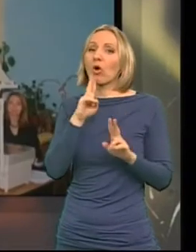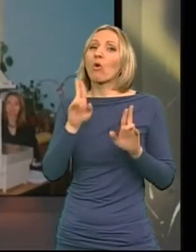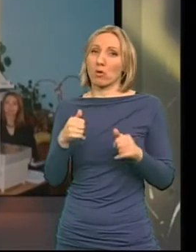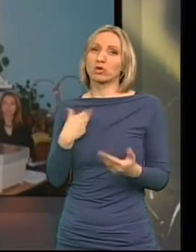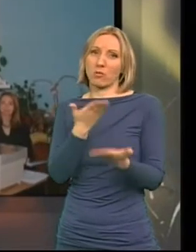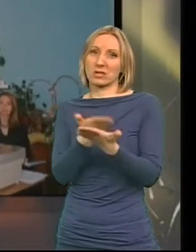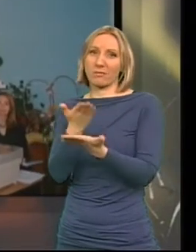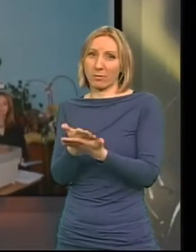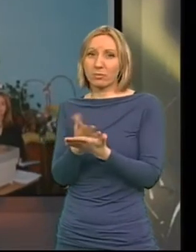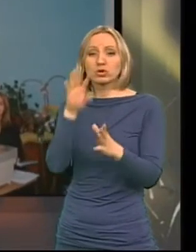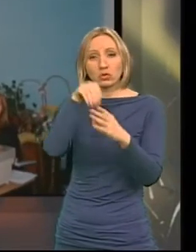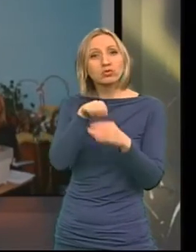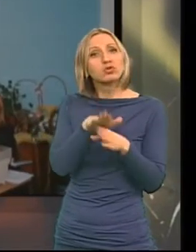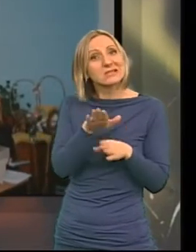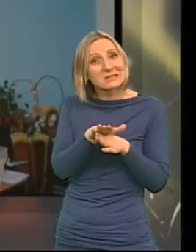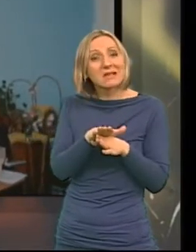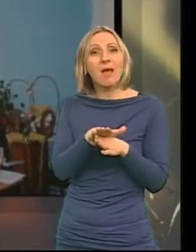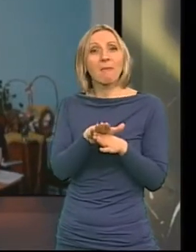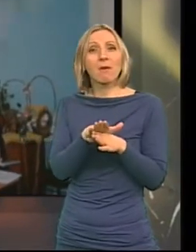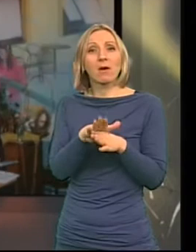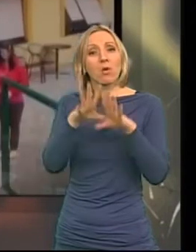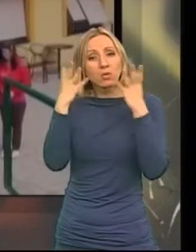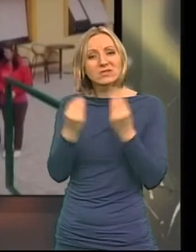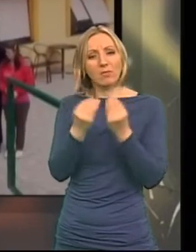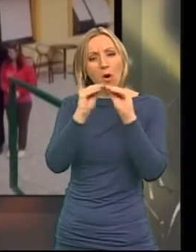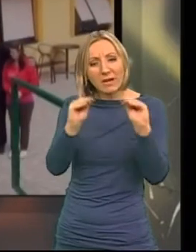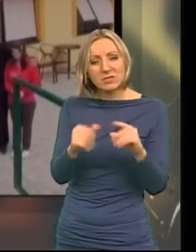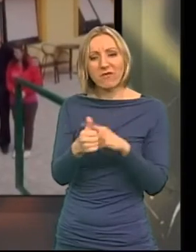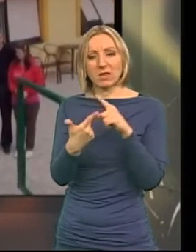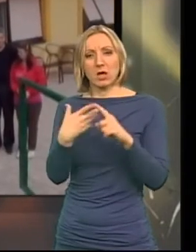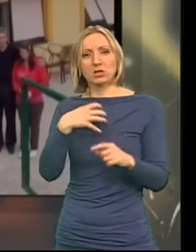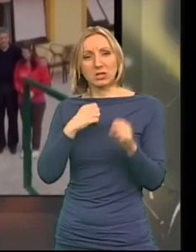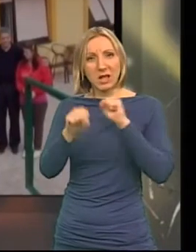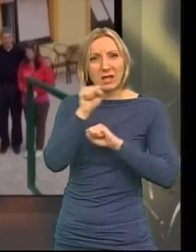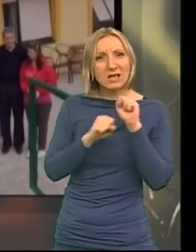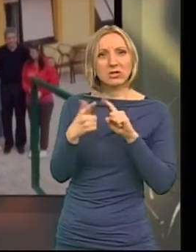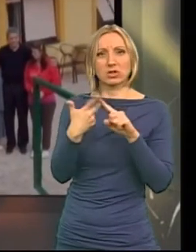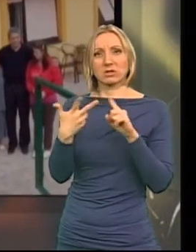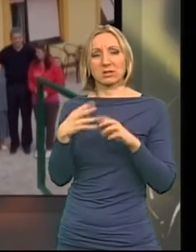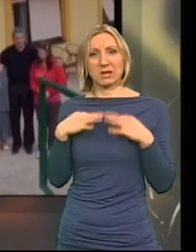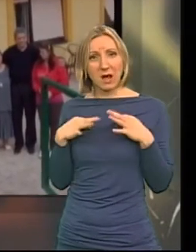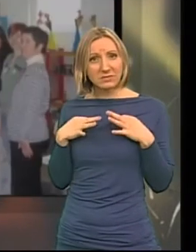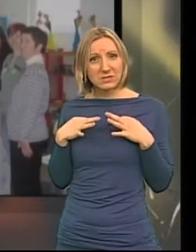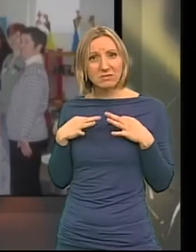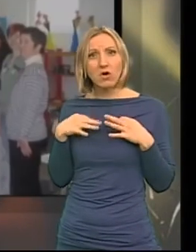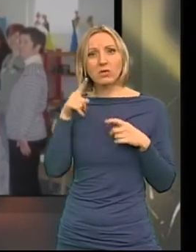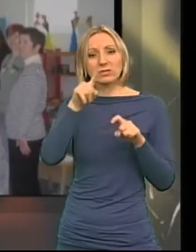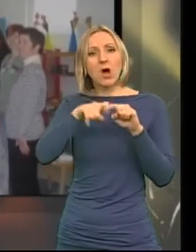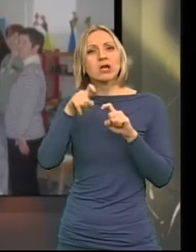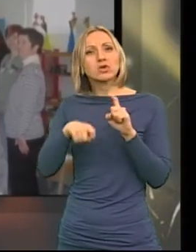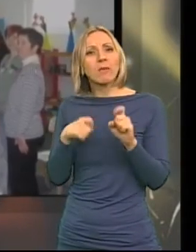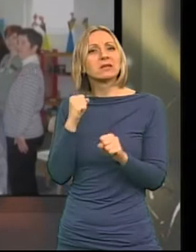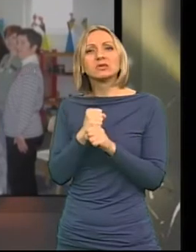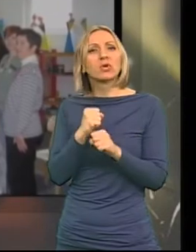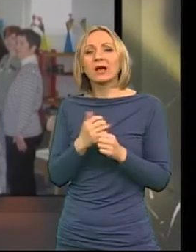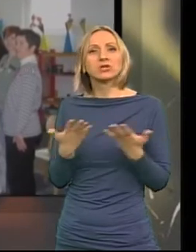preporuči da uđe u sistem u svim i obrazovanja, socijalne zaštite, zdravstva. Instrumenti su rađeni